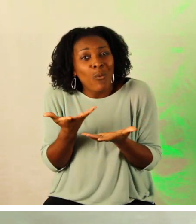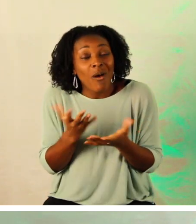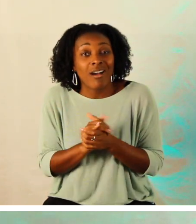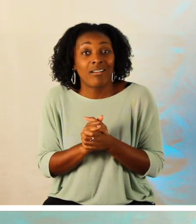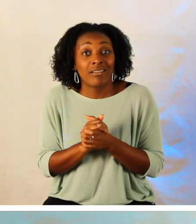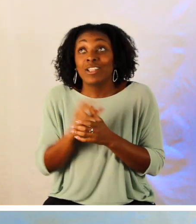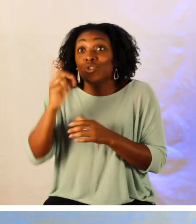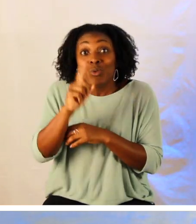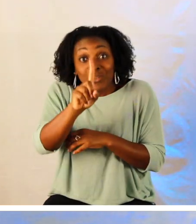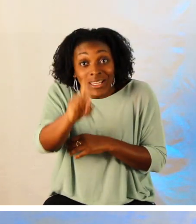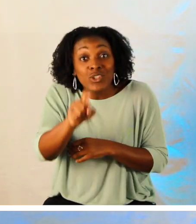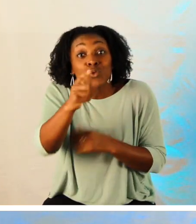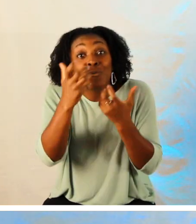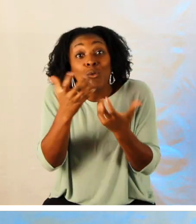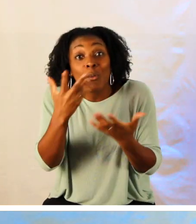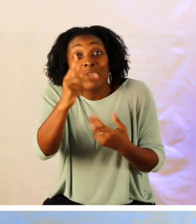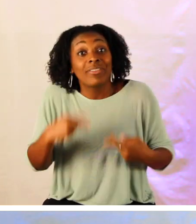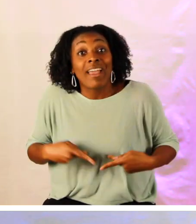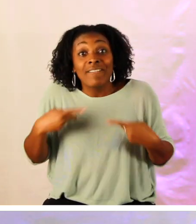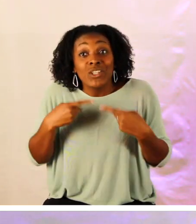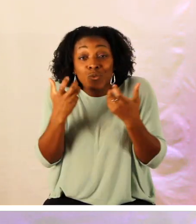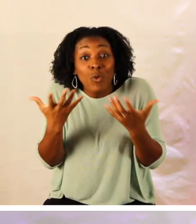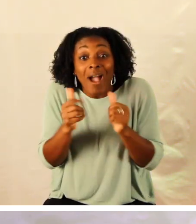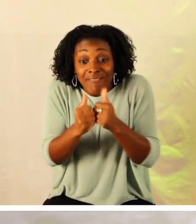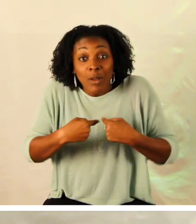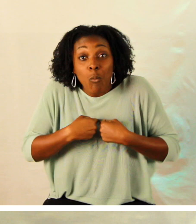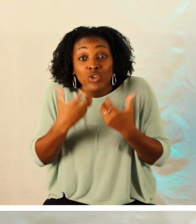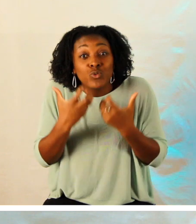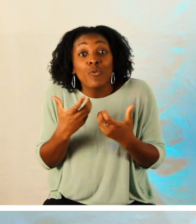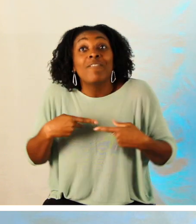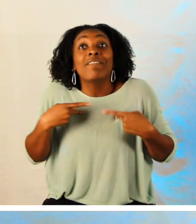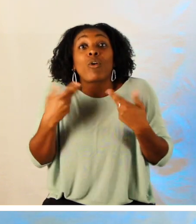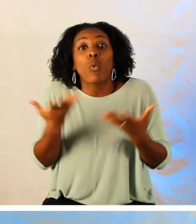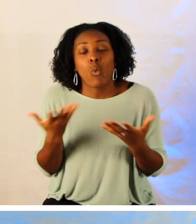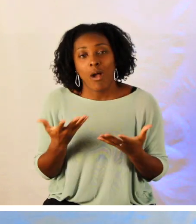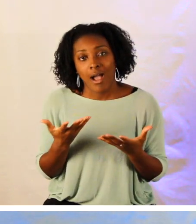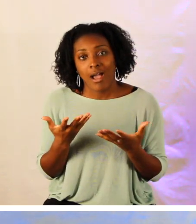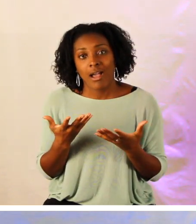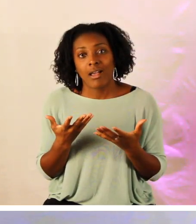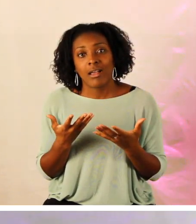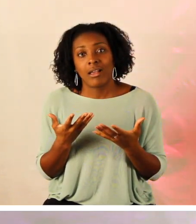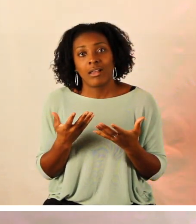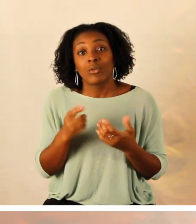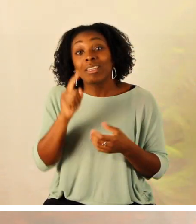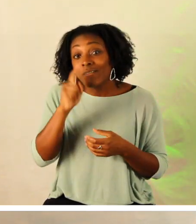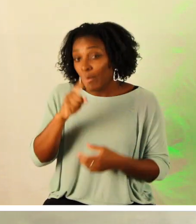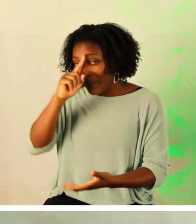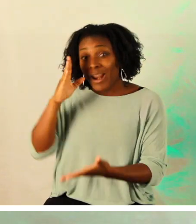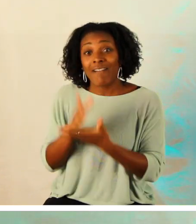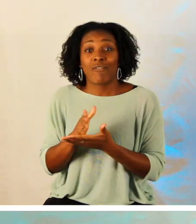Et Dieu te pose la question, mais qu'est-ce que tu veux dans ta vie ? Avec moi, qu'est-ce que tu veux vivre ? Alors, saisis-le par la